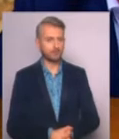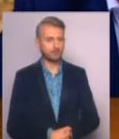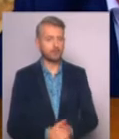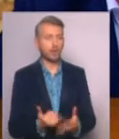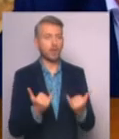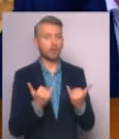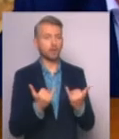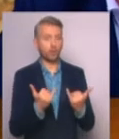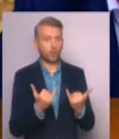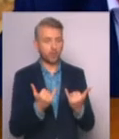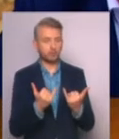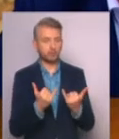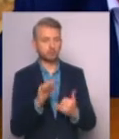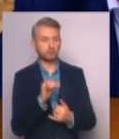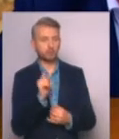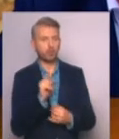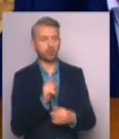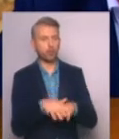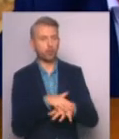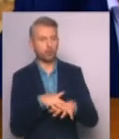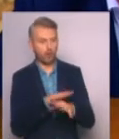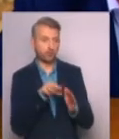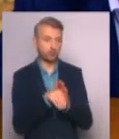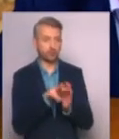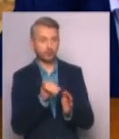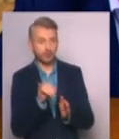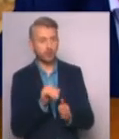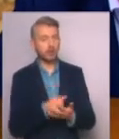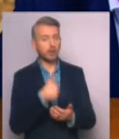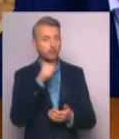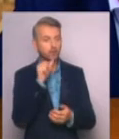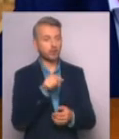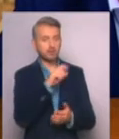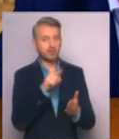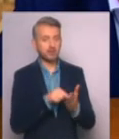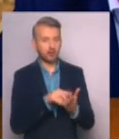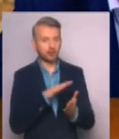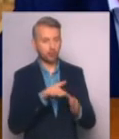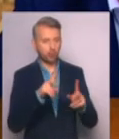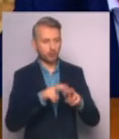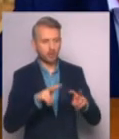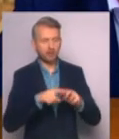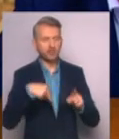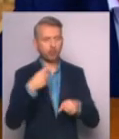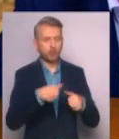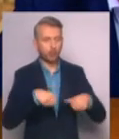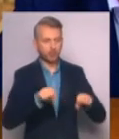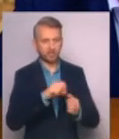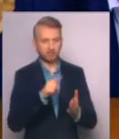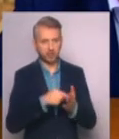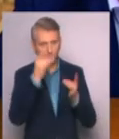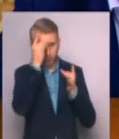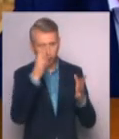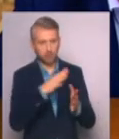Сьогодні якраз відносно того, чи громадськість долучається, на вчора це питання розглядалося в черговій комісії з питань культури. І